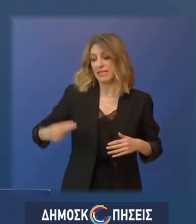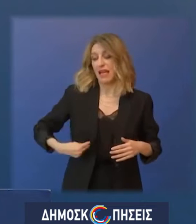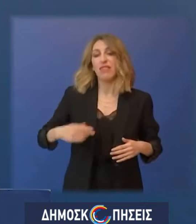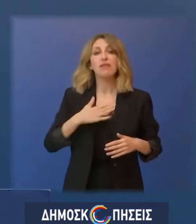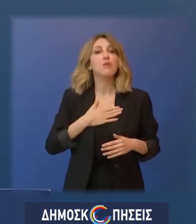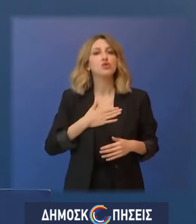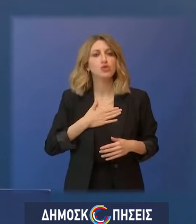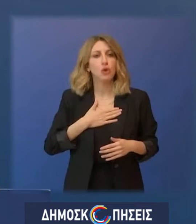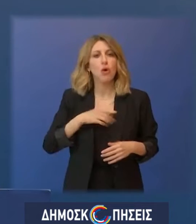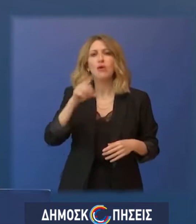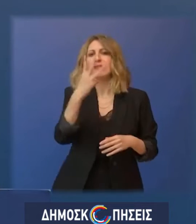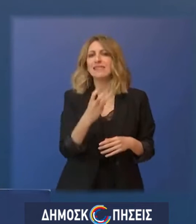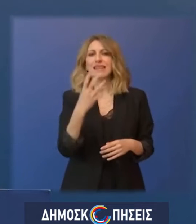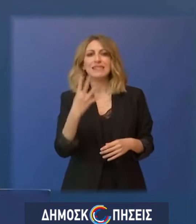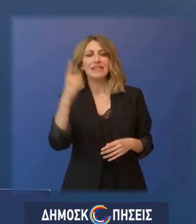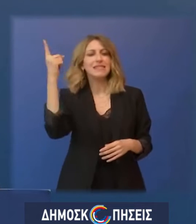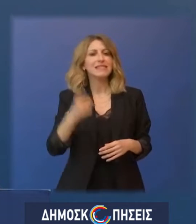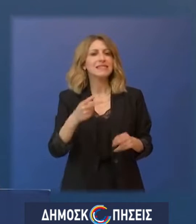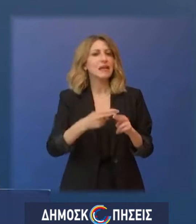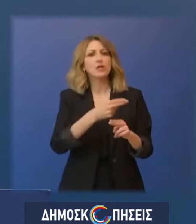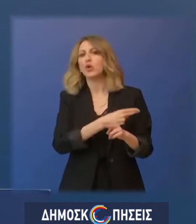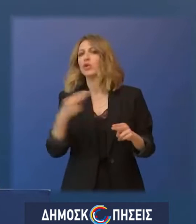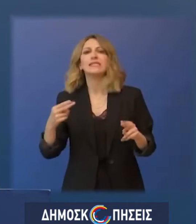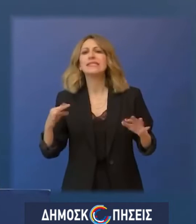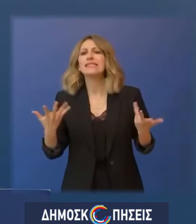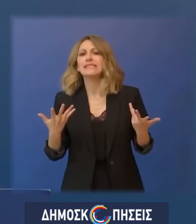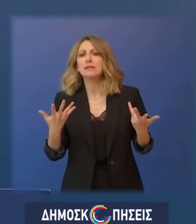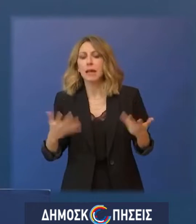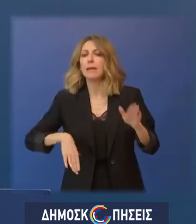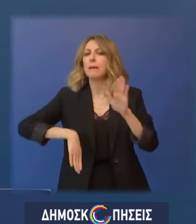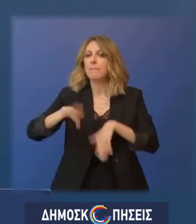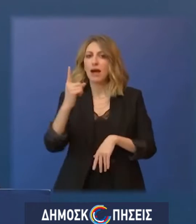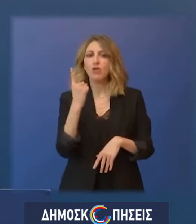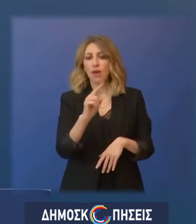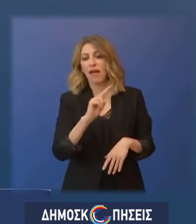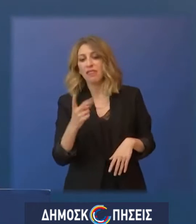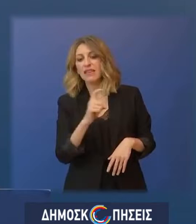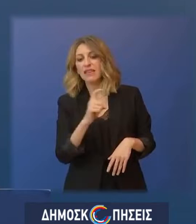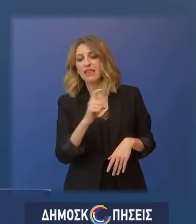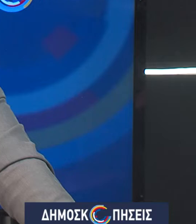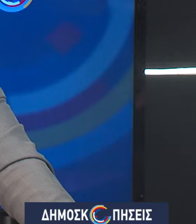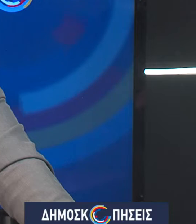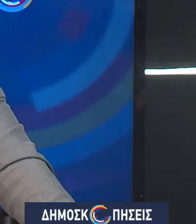η περιουσία του ελληνικού δημοσίου, δηλαδή του ελληνικού λαού, ξεπερνά το 1 δισεκατομμύριο ευρώ.